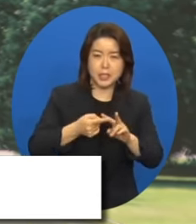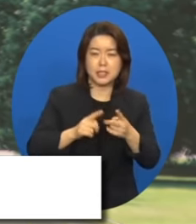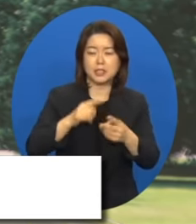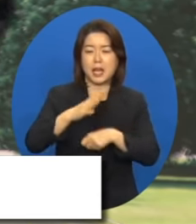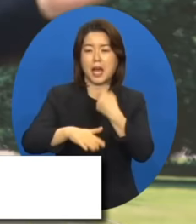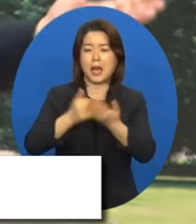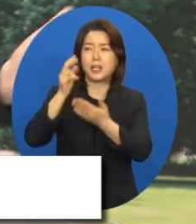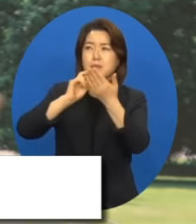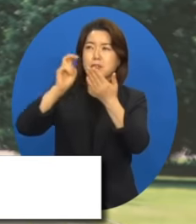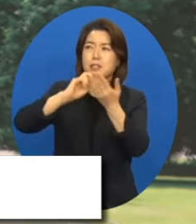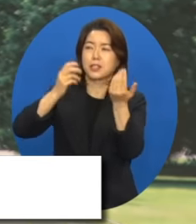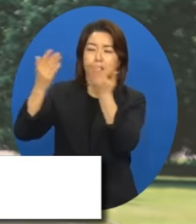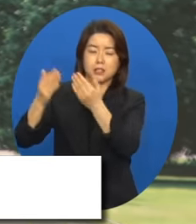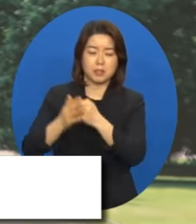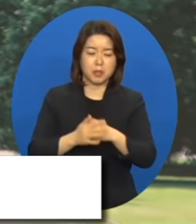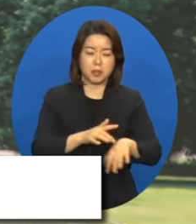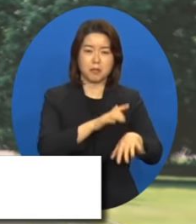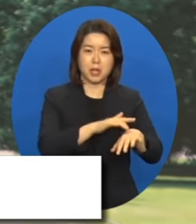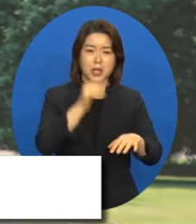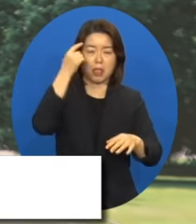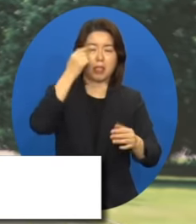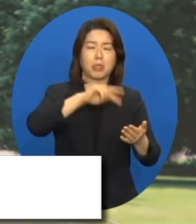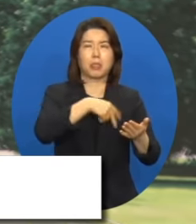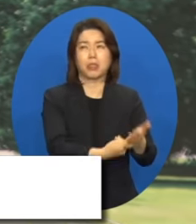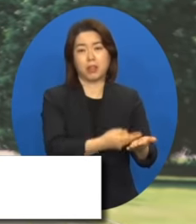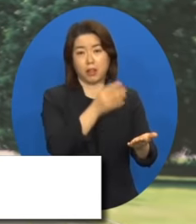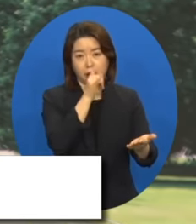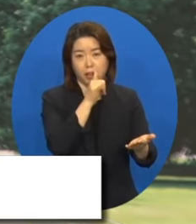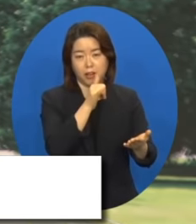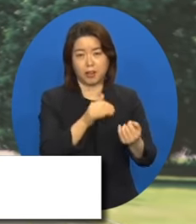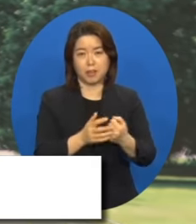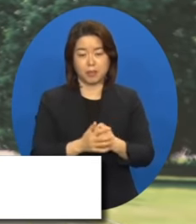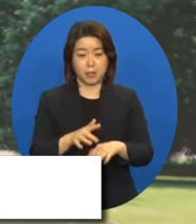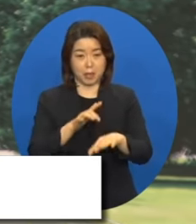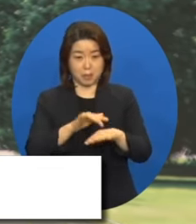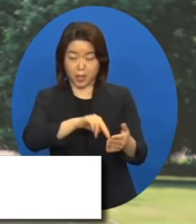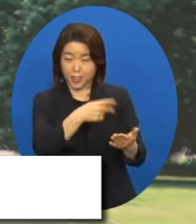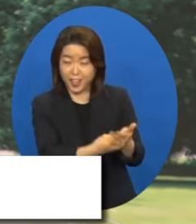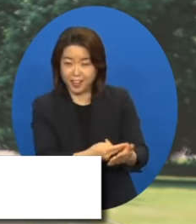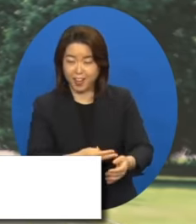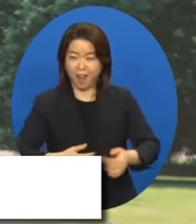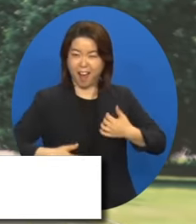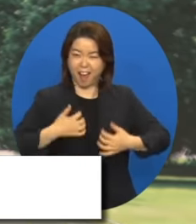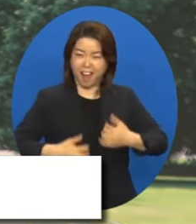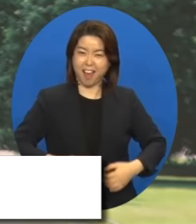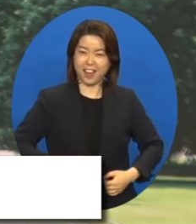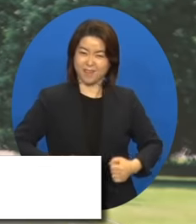마귀는 정말 기절하는 거죠. 마귀 기절하는 거 얼마나 통쾌합니까?